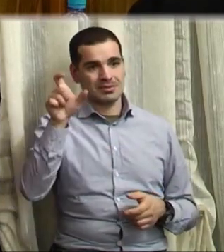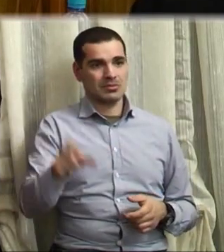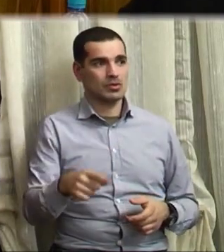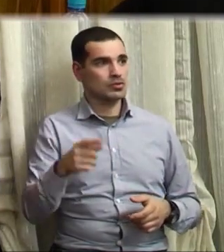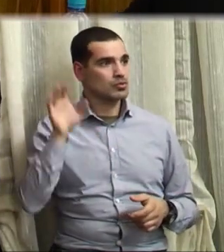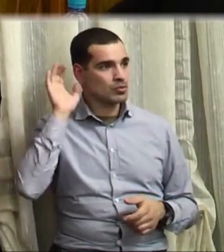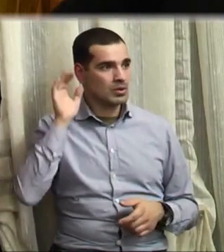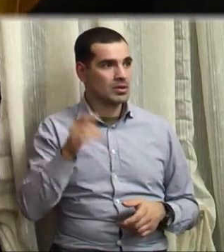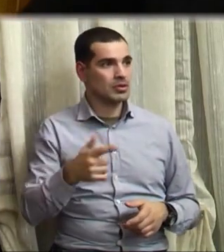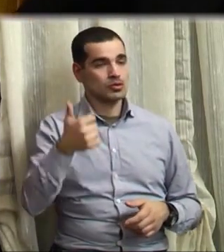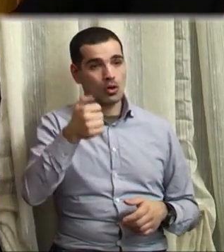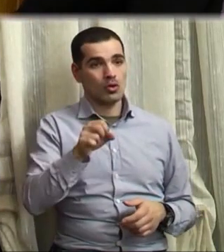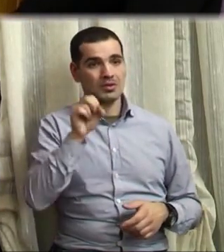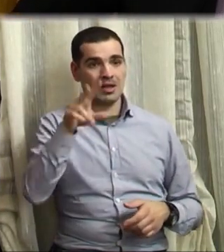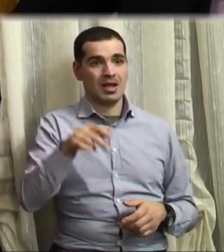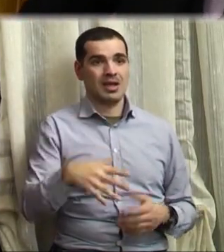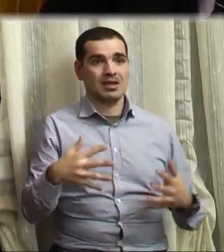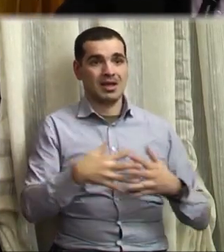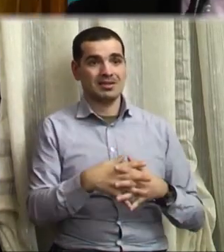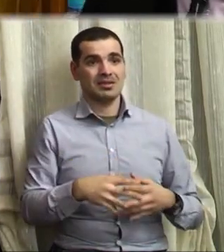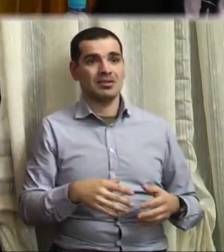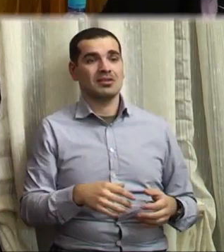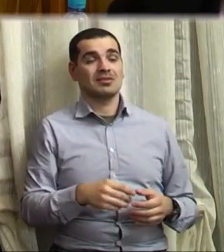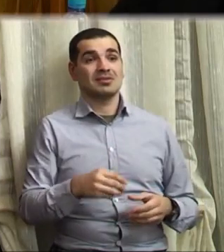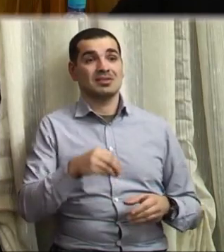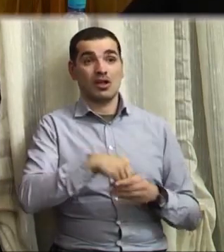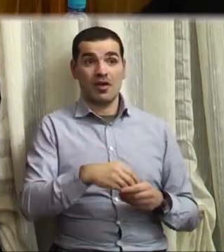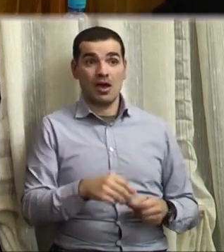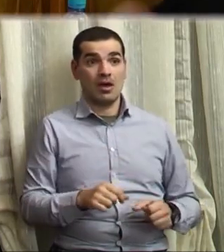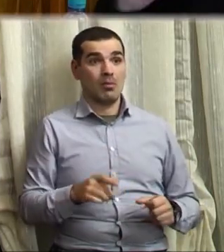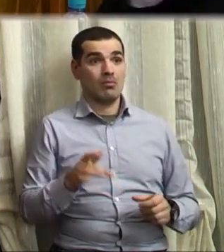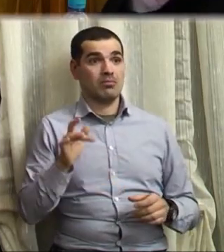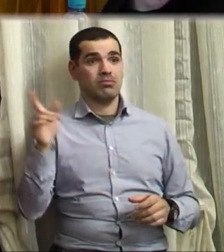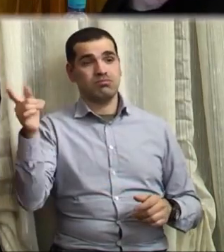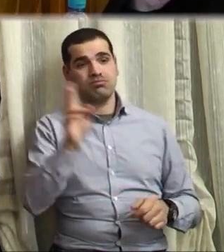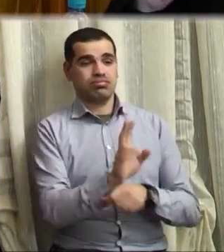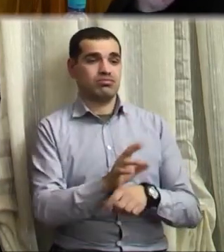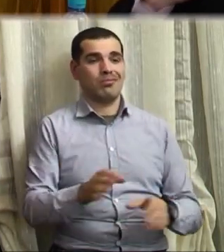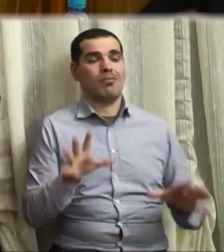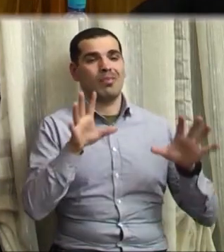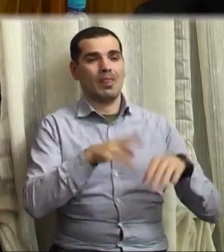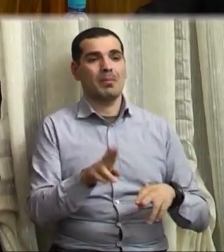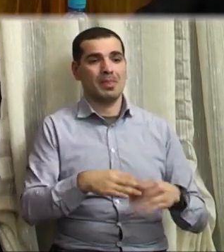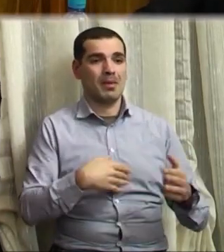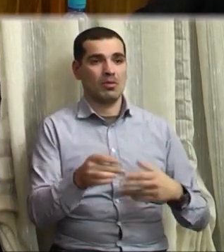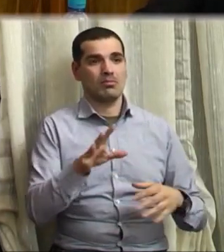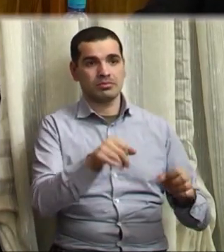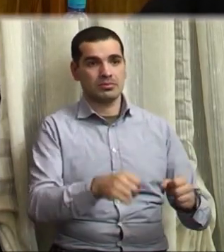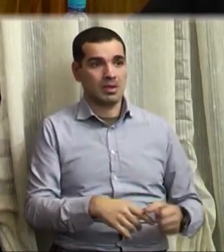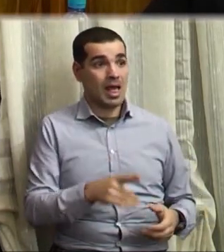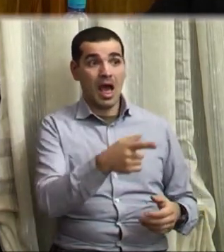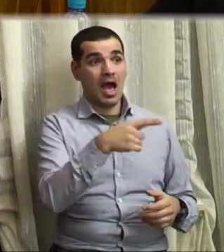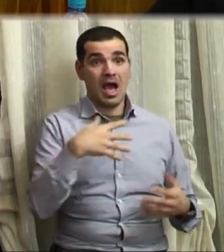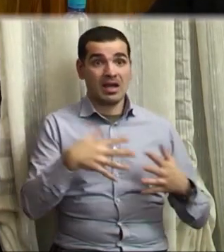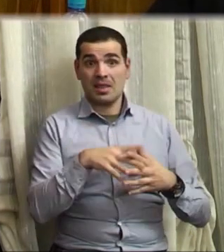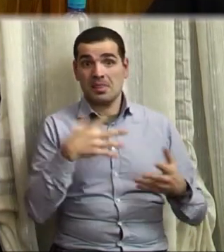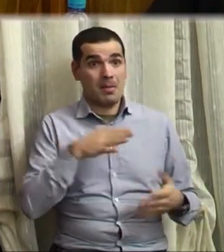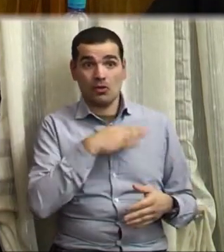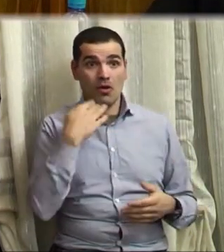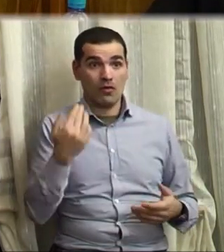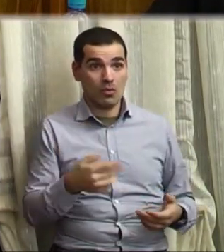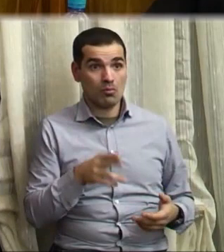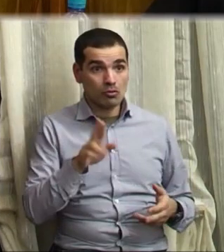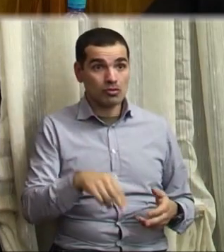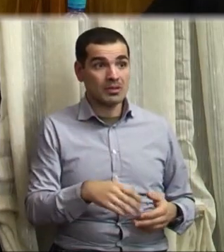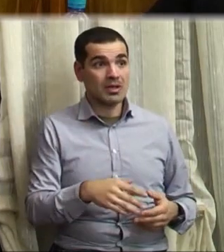čak 113 gradskih stanova protupravno useljeno, a gradonačelnik govori kako nema dovoljno gradskih stanova, možete